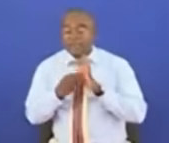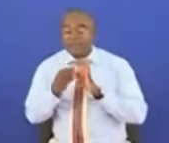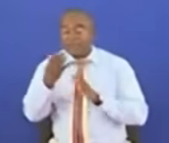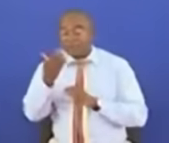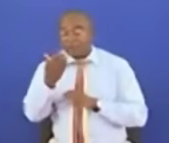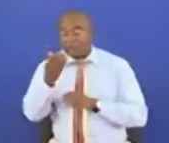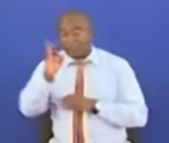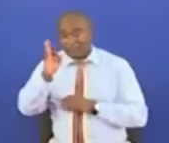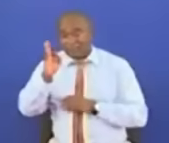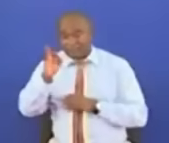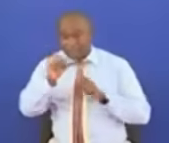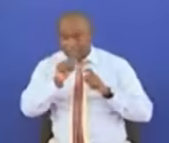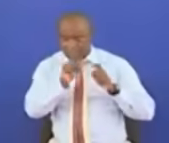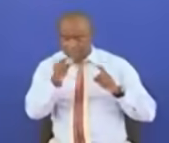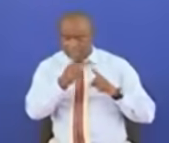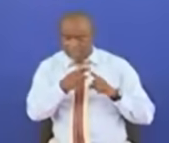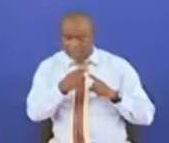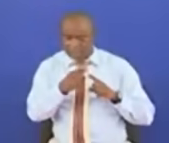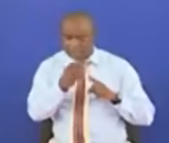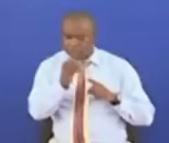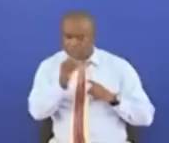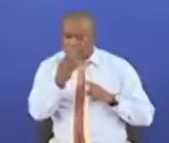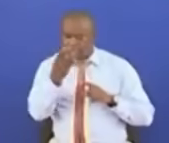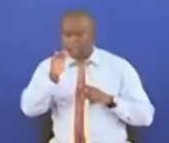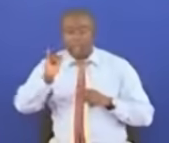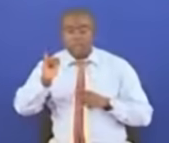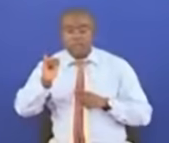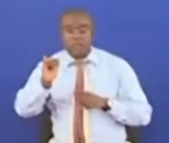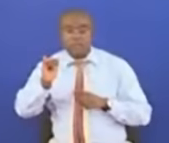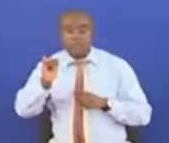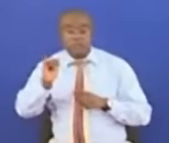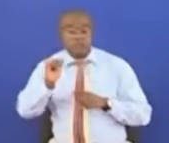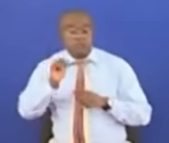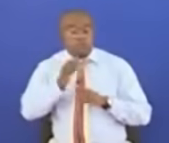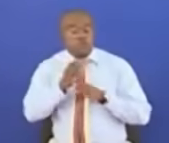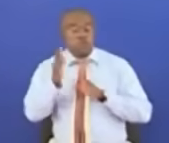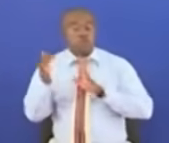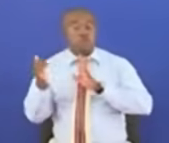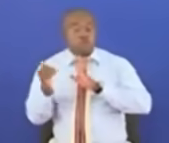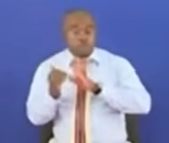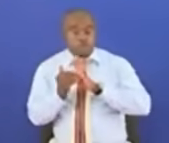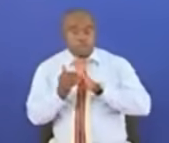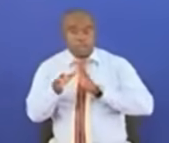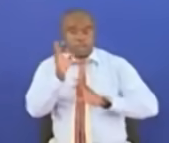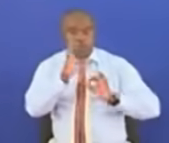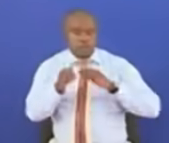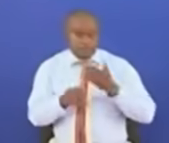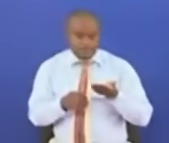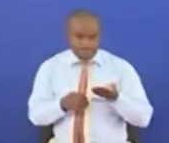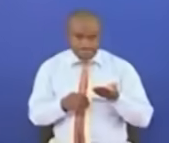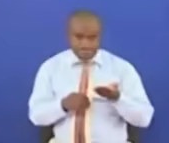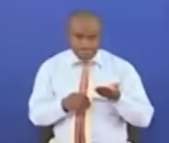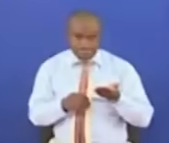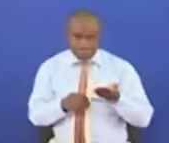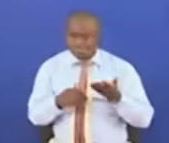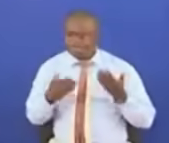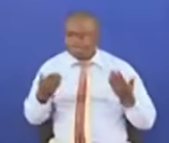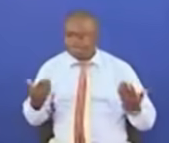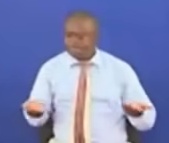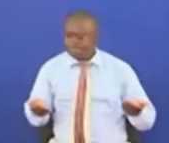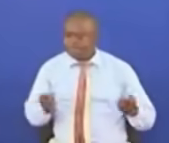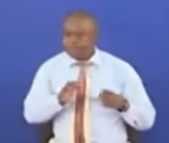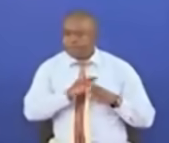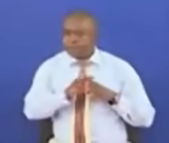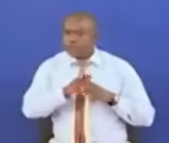F na ibara ya 104 1 I ya sheria ya uchaguzi. Je, tutumie